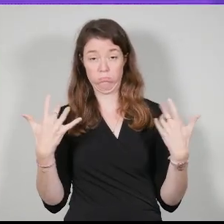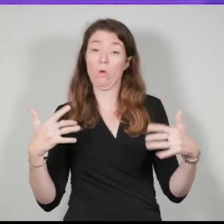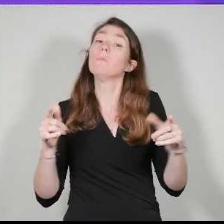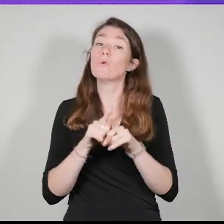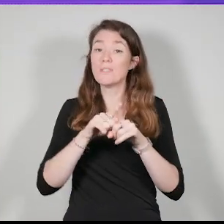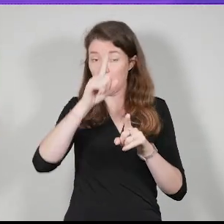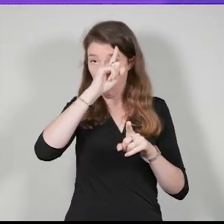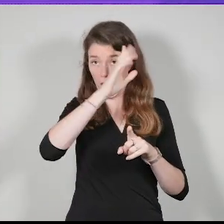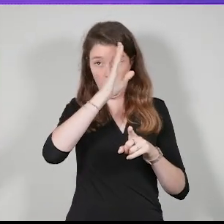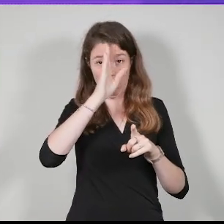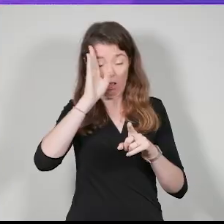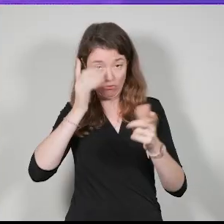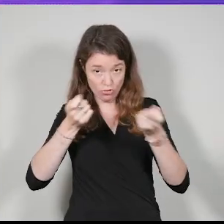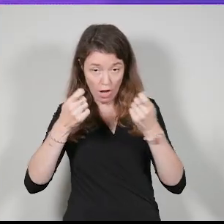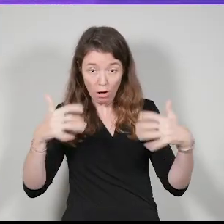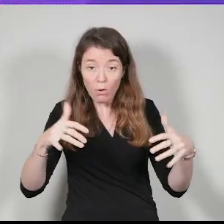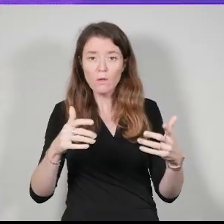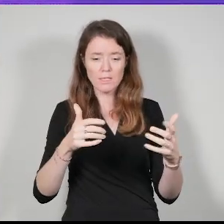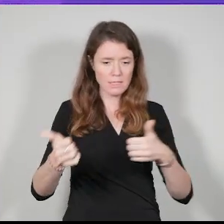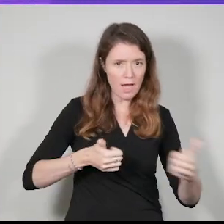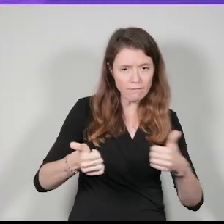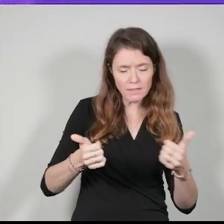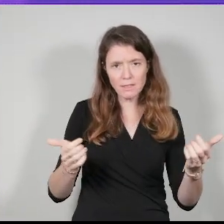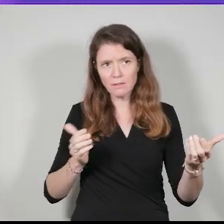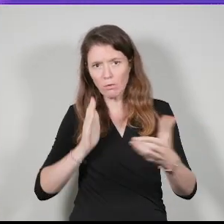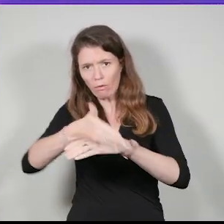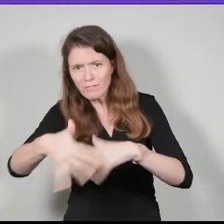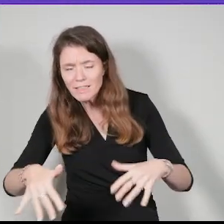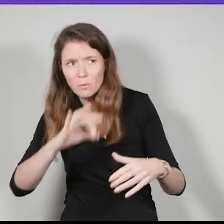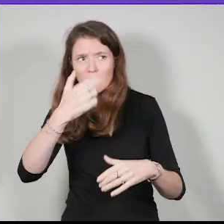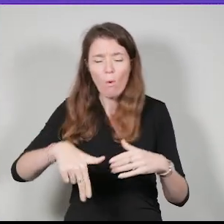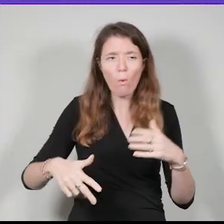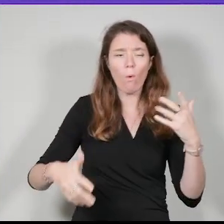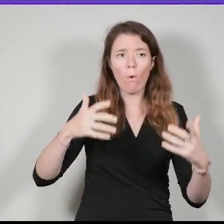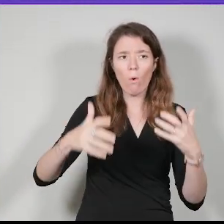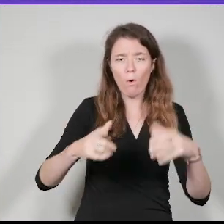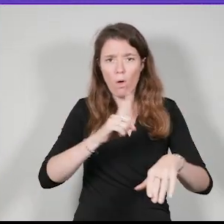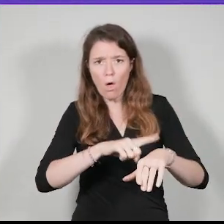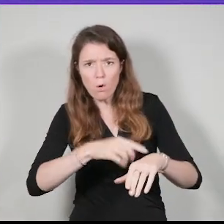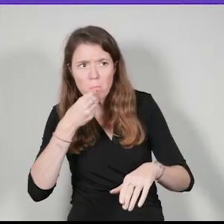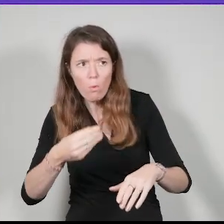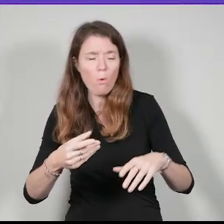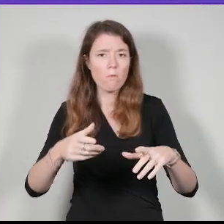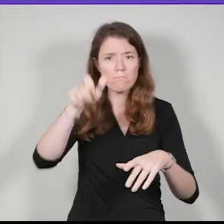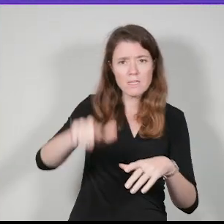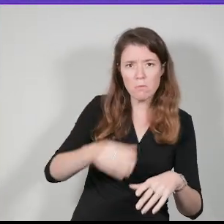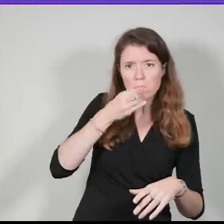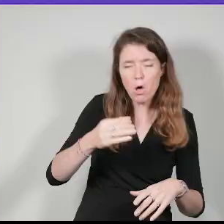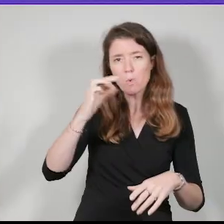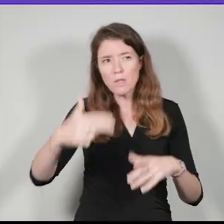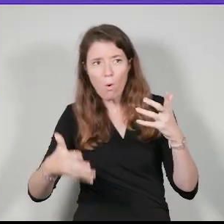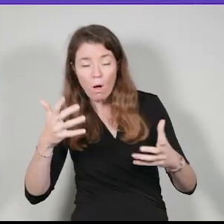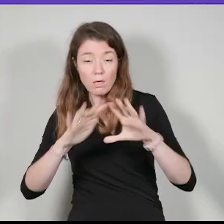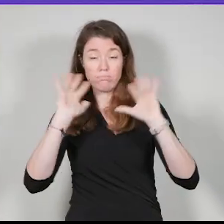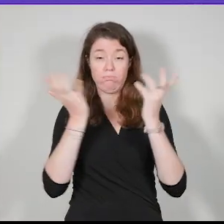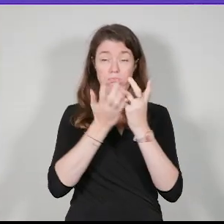le souci de savoir est-ce que les services sont passés, est-ce qu'ils sont passés à temps, est-ce que c'est la bonne personne qui est arrivée, etc. Tout